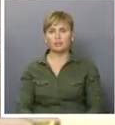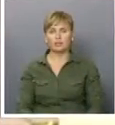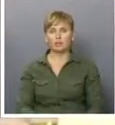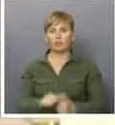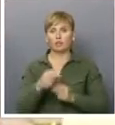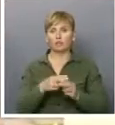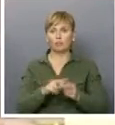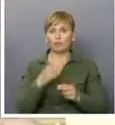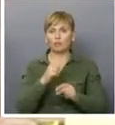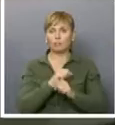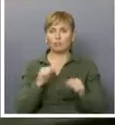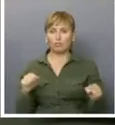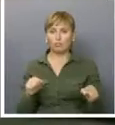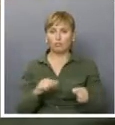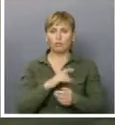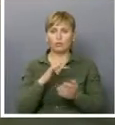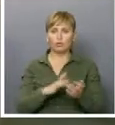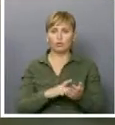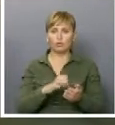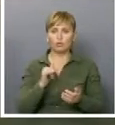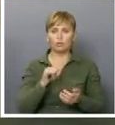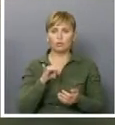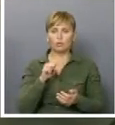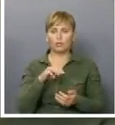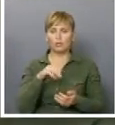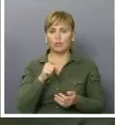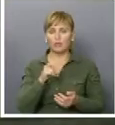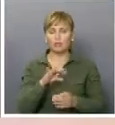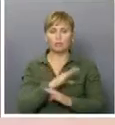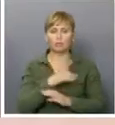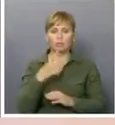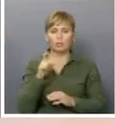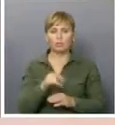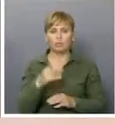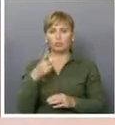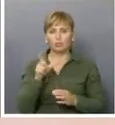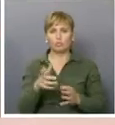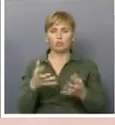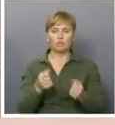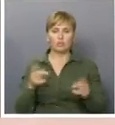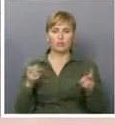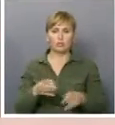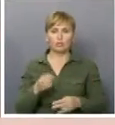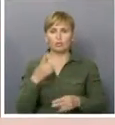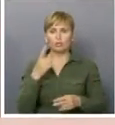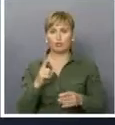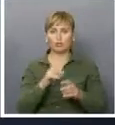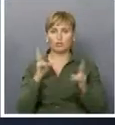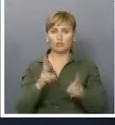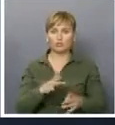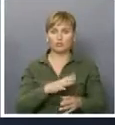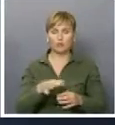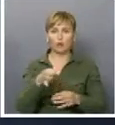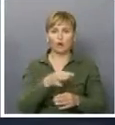Кроме того, 2 бомбы взорвались в городе Суратхани. Погиб 1 человек, 2 получили ранения. Еще 1 происшествие произошло на